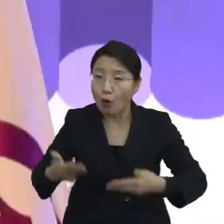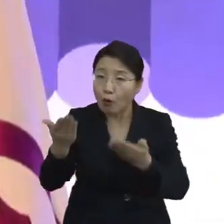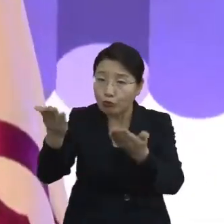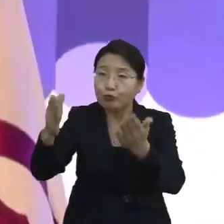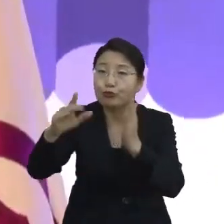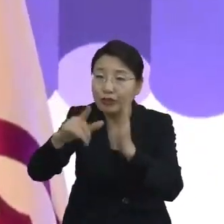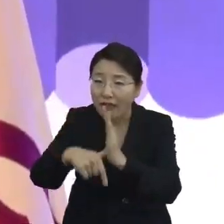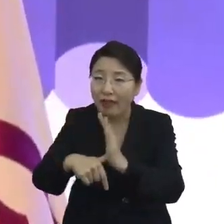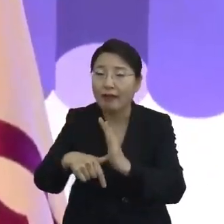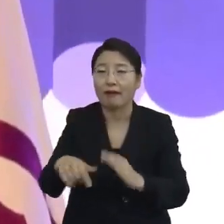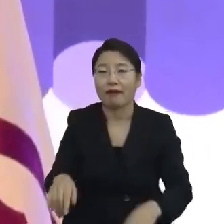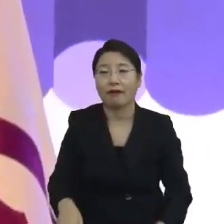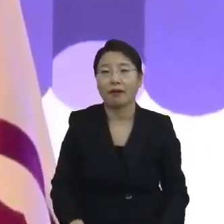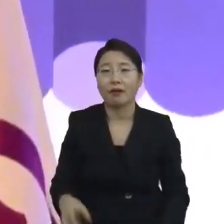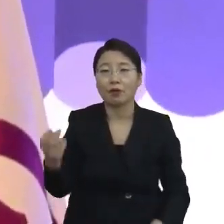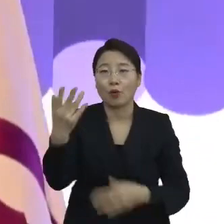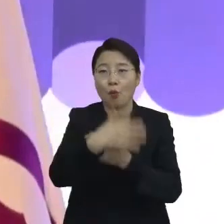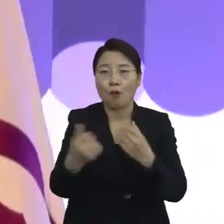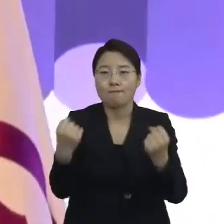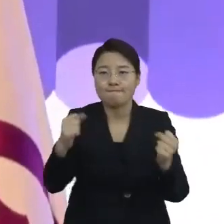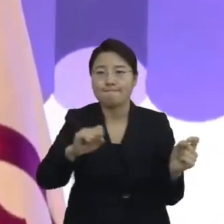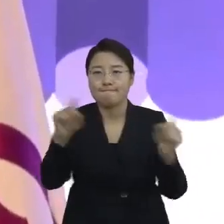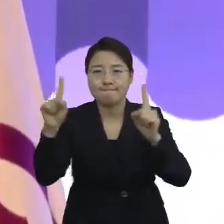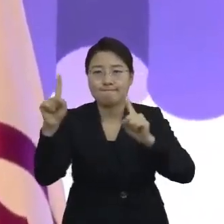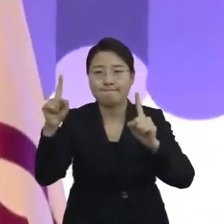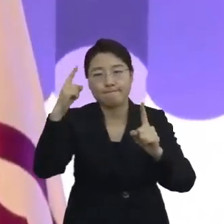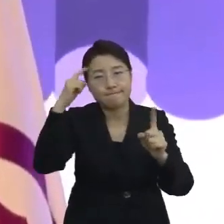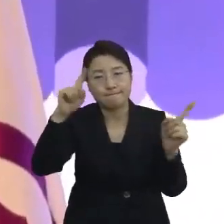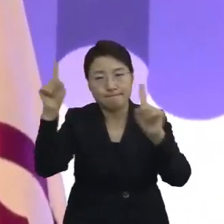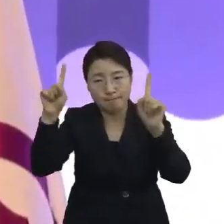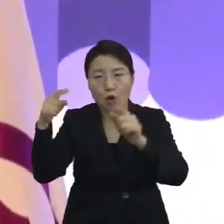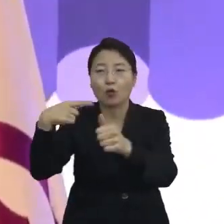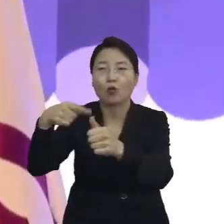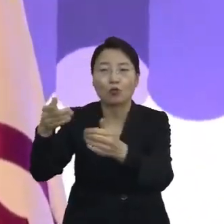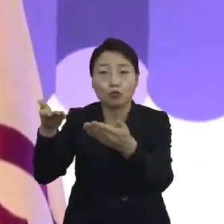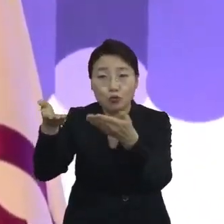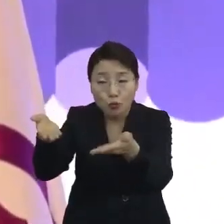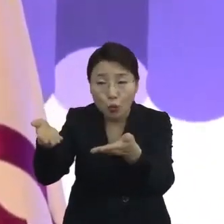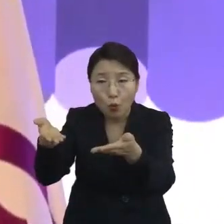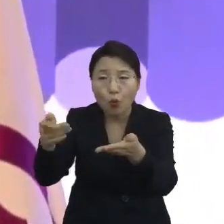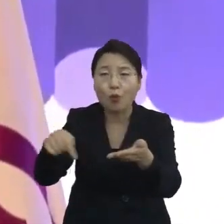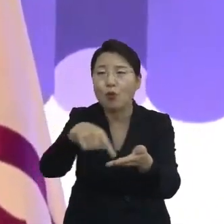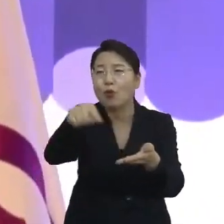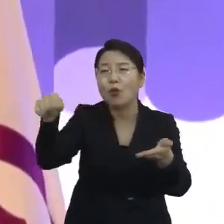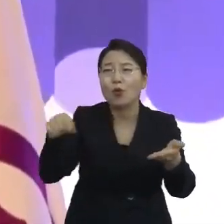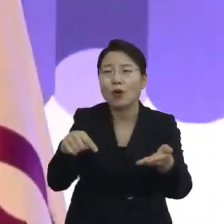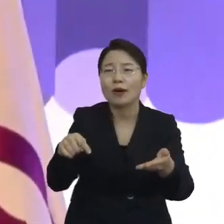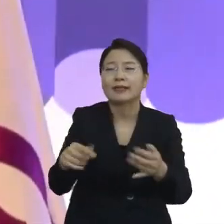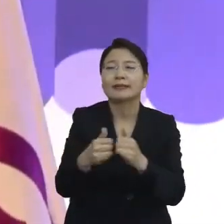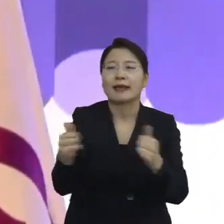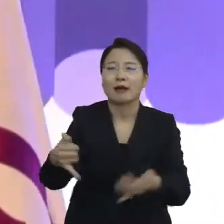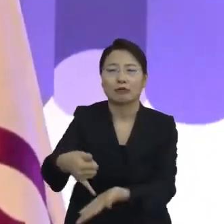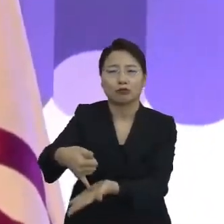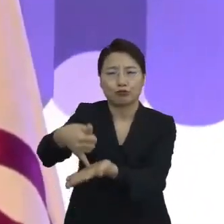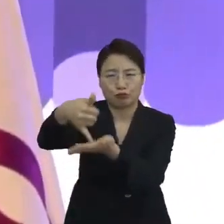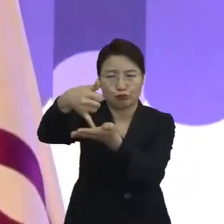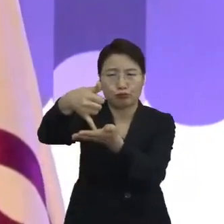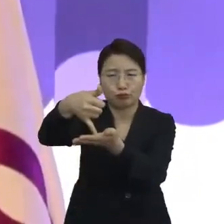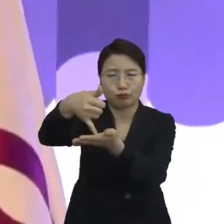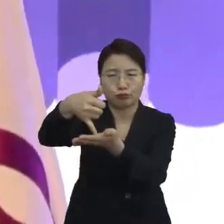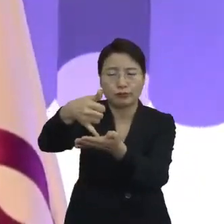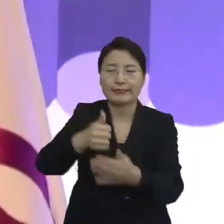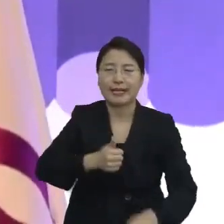나눠드리면서도 또 심기일전 하도록 교육을 받게 해드리면서도 그분들의 인간의 존엄성, 다시